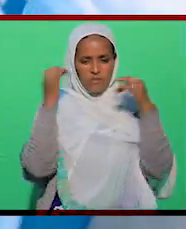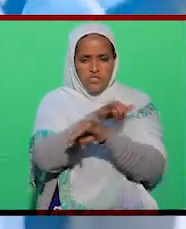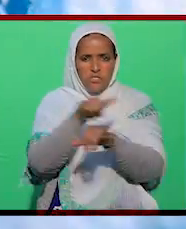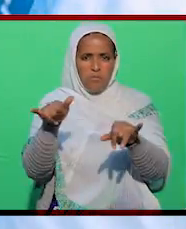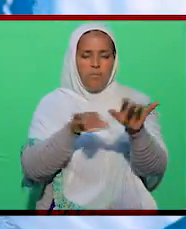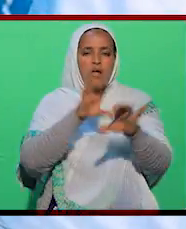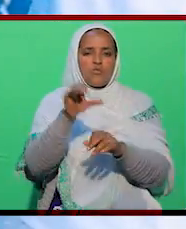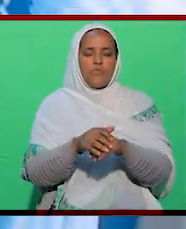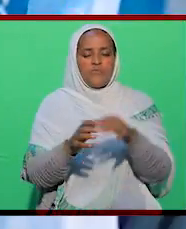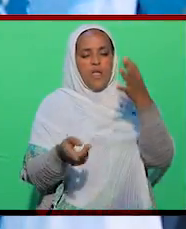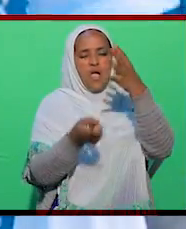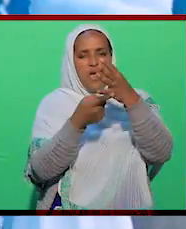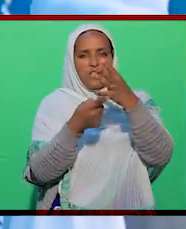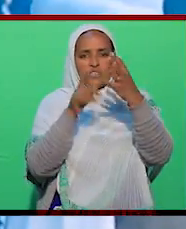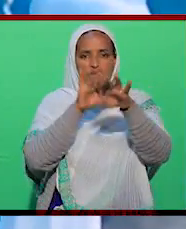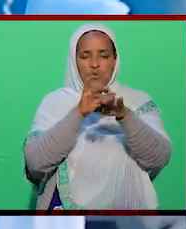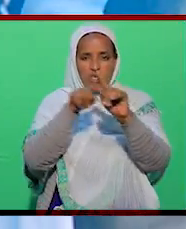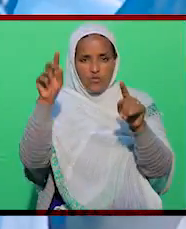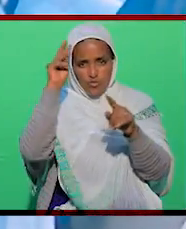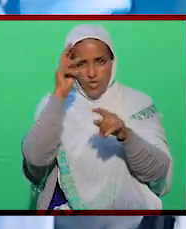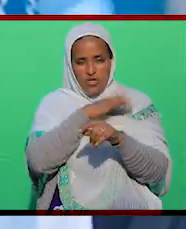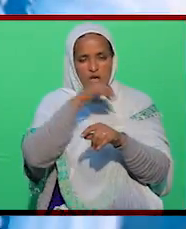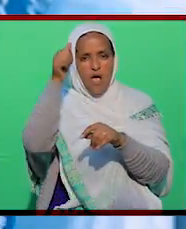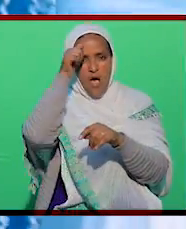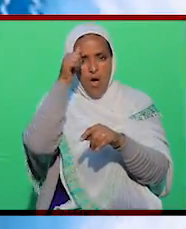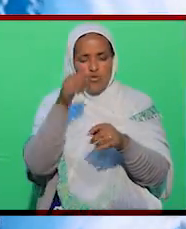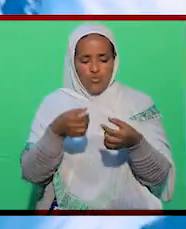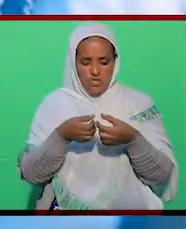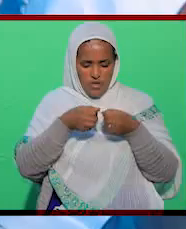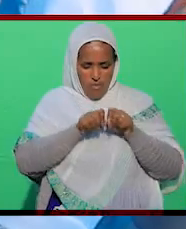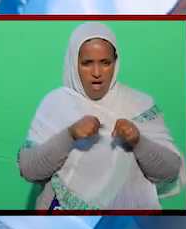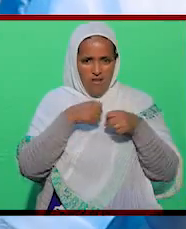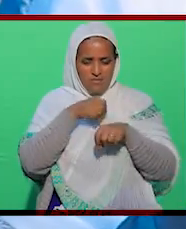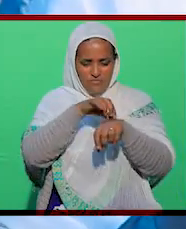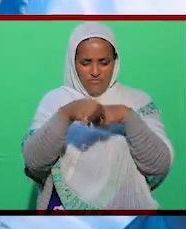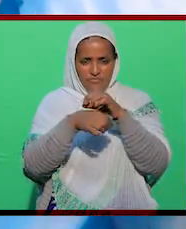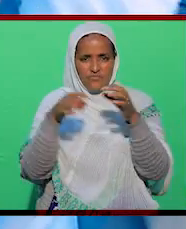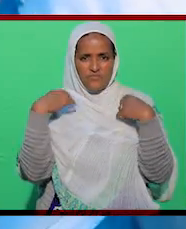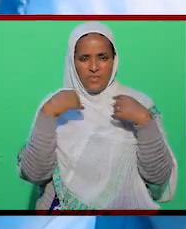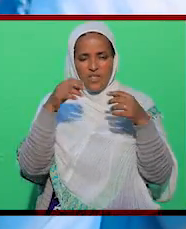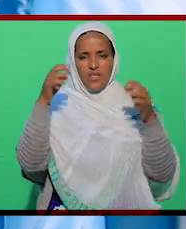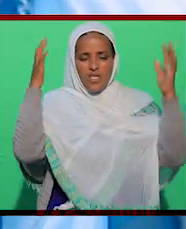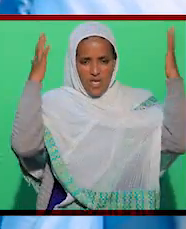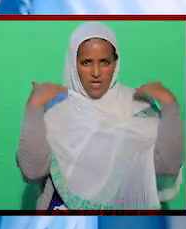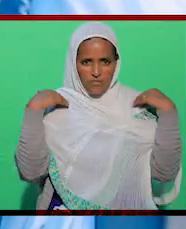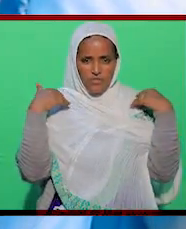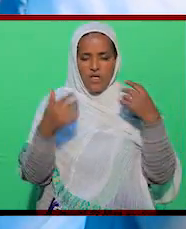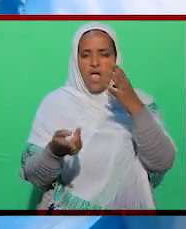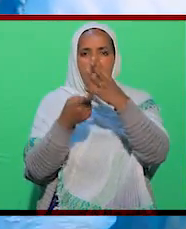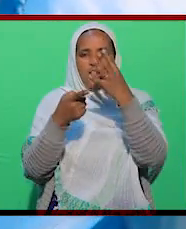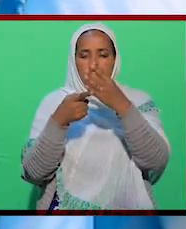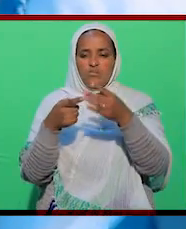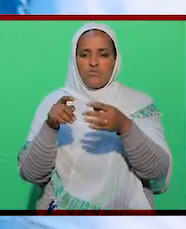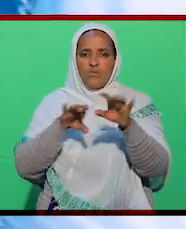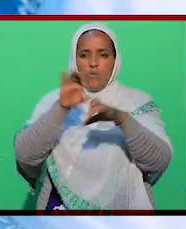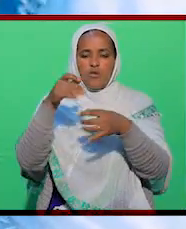ጠንቋዮችም እንደዛ አደረጉ። አራተኛው ላይ ግን ሙሴና አሮን ቅማል በህዝቡ ላይ ሲለቁ የግብፅ ጠንቋዮችም እንደለመዱት